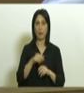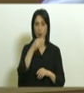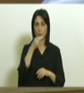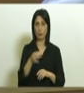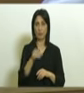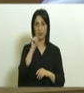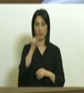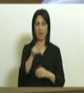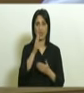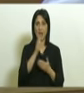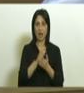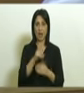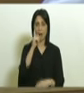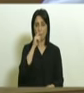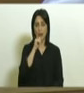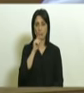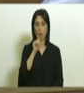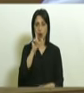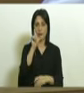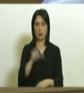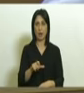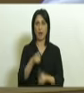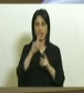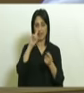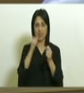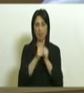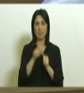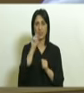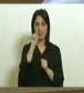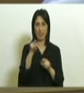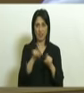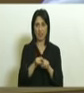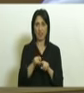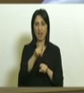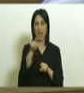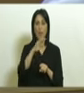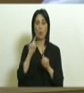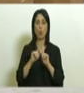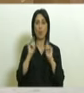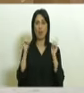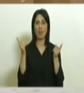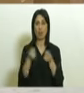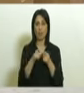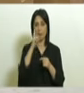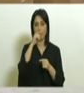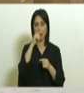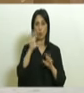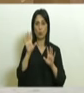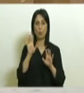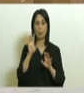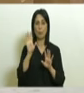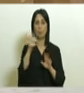გეუნებით თქვენ ხართ მატყუარა. ეს დაიმახსოვრეთ თქვენც და აი ამ უმრავლესობამაც. მატყუარა